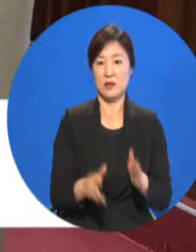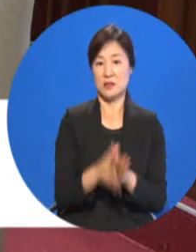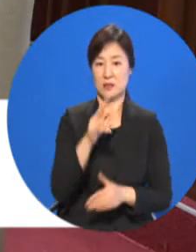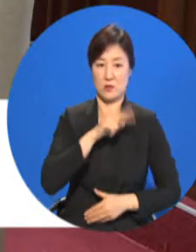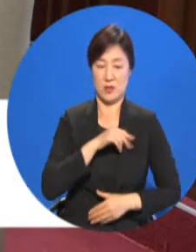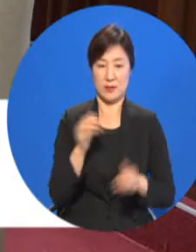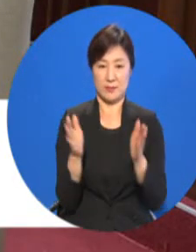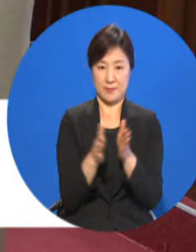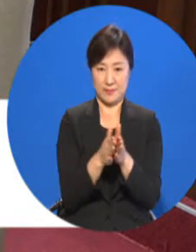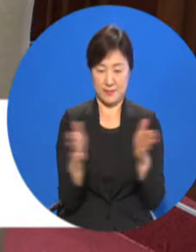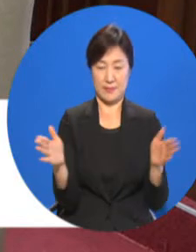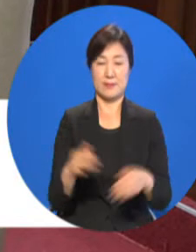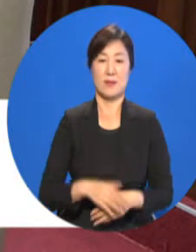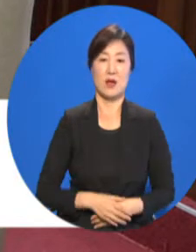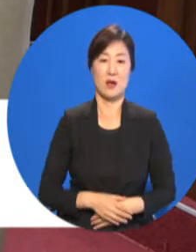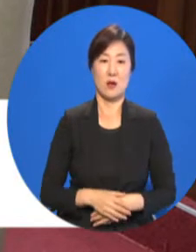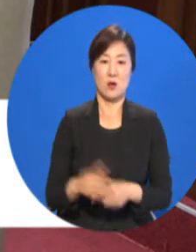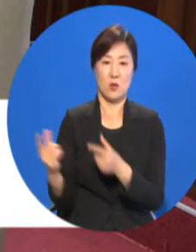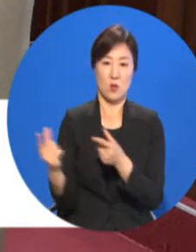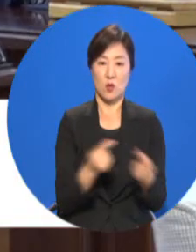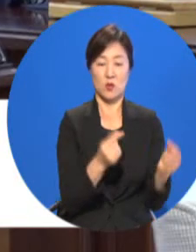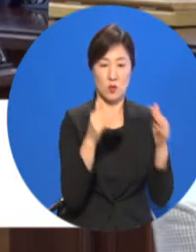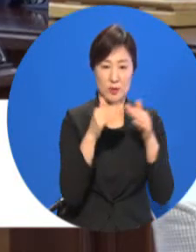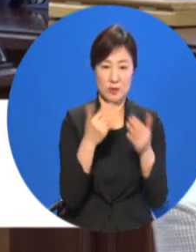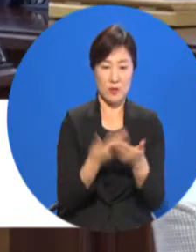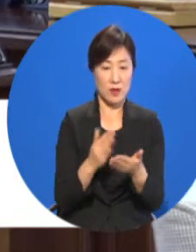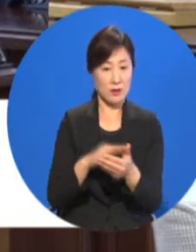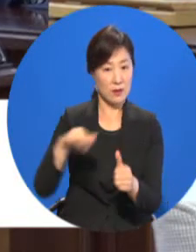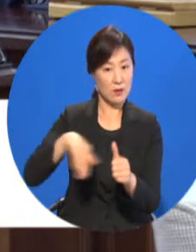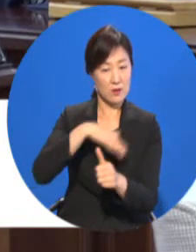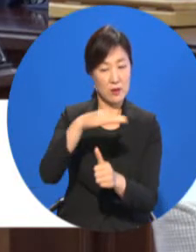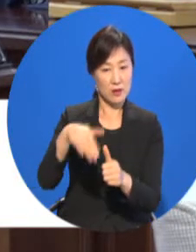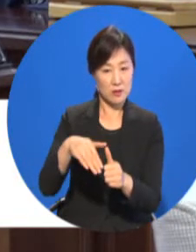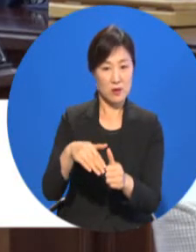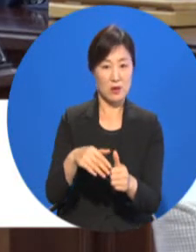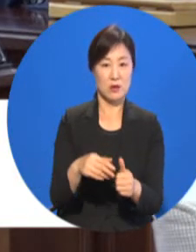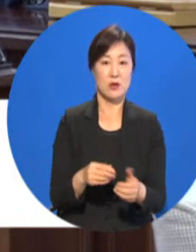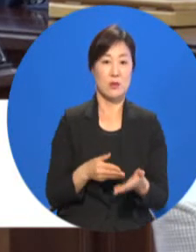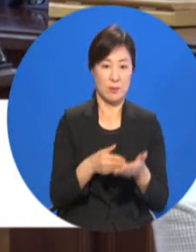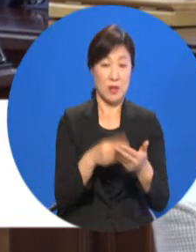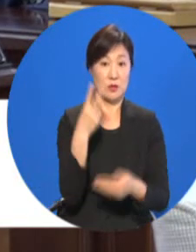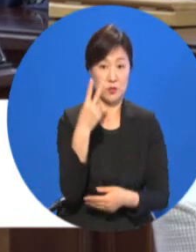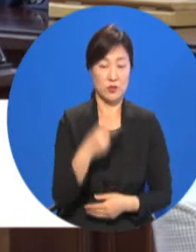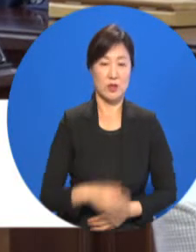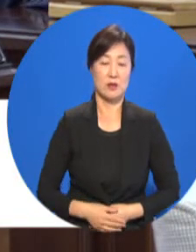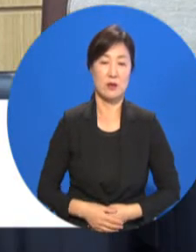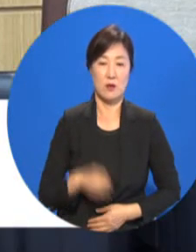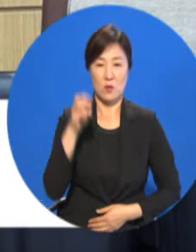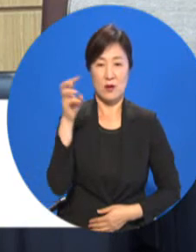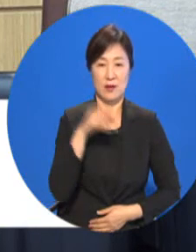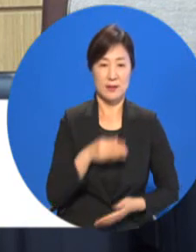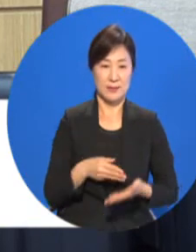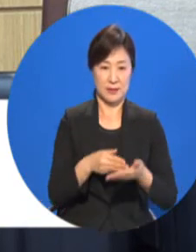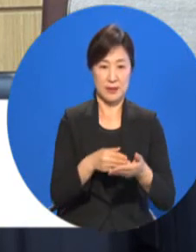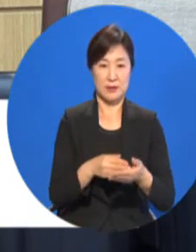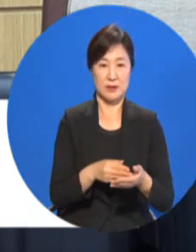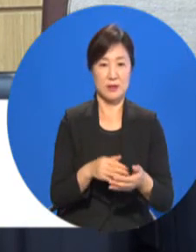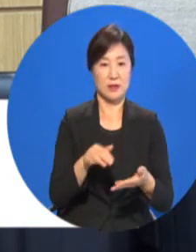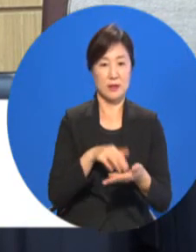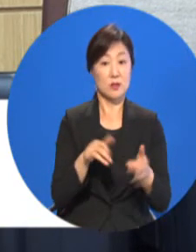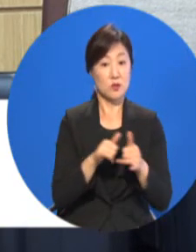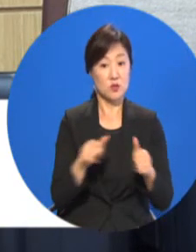열고 공동주택 주거환경 개선 등 의원 발의 조례안 두 건과 함께 광양시가 제출한 인구